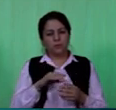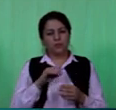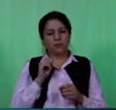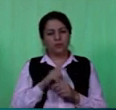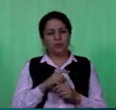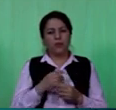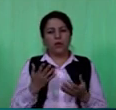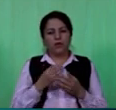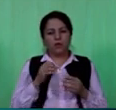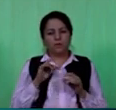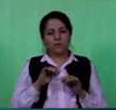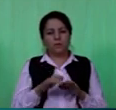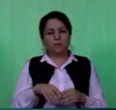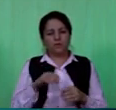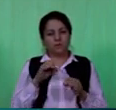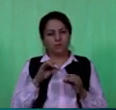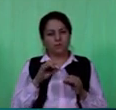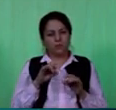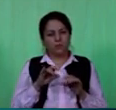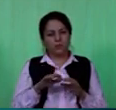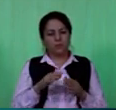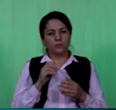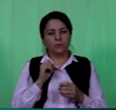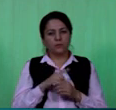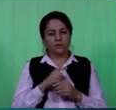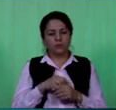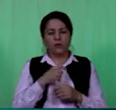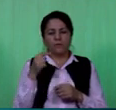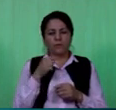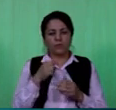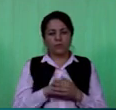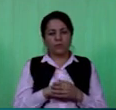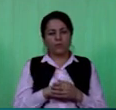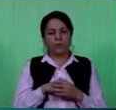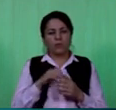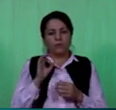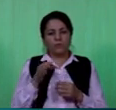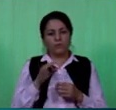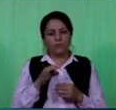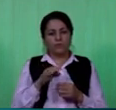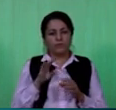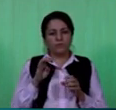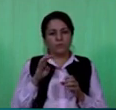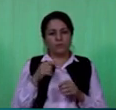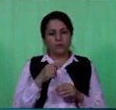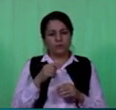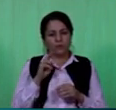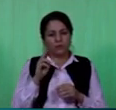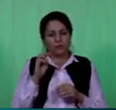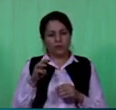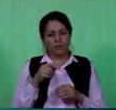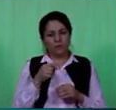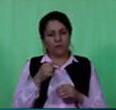каким действием решаем задачу верно вычитанием мы должны из 9 сот километров вычесть